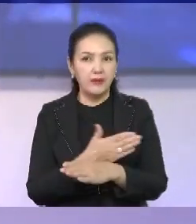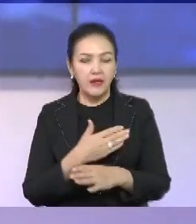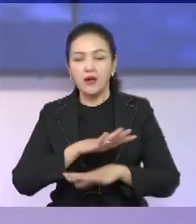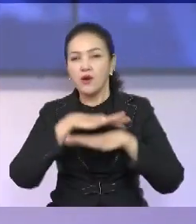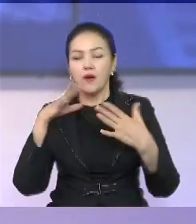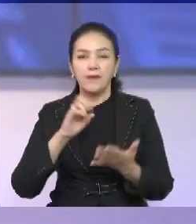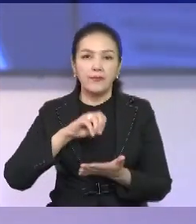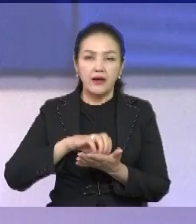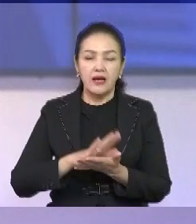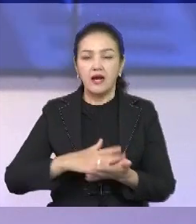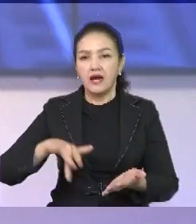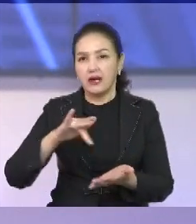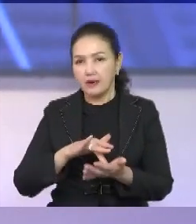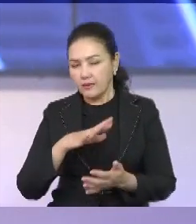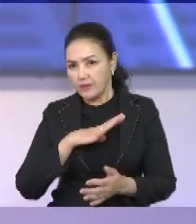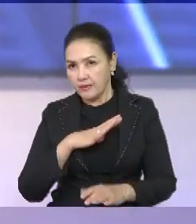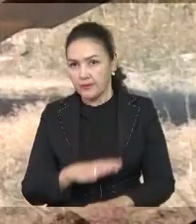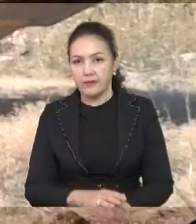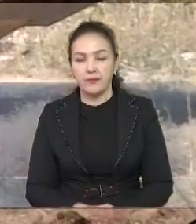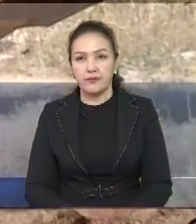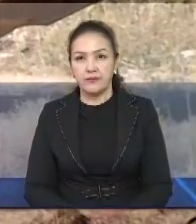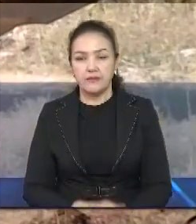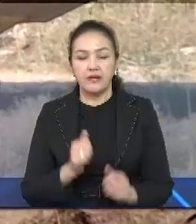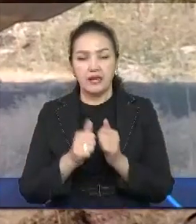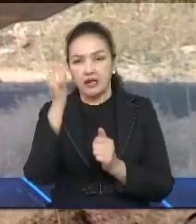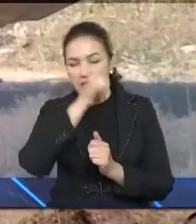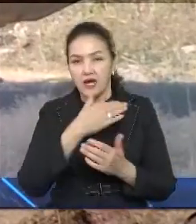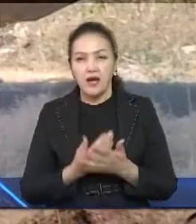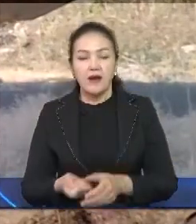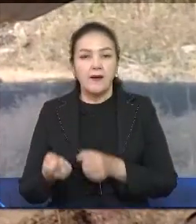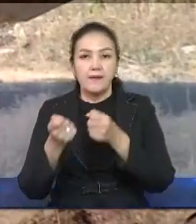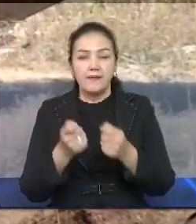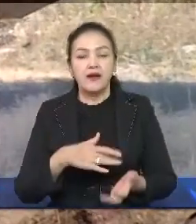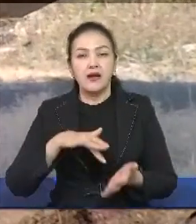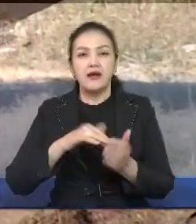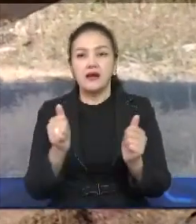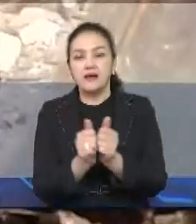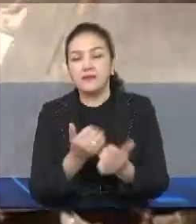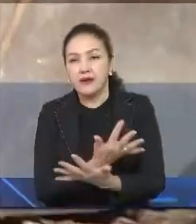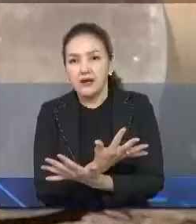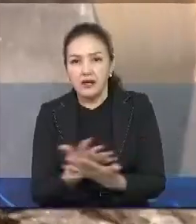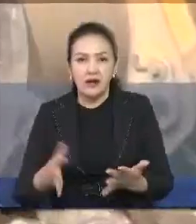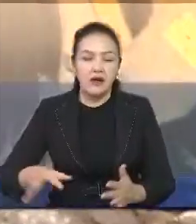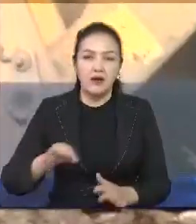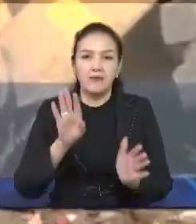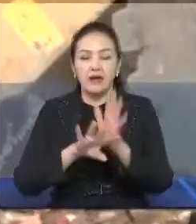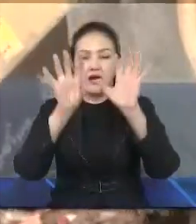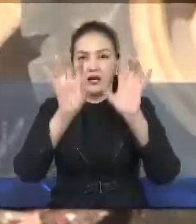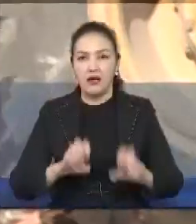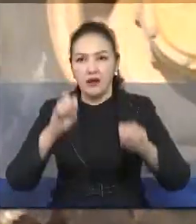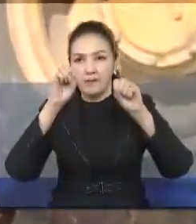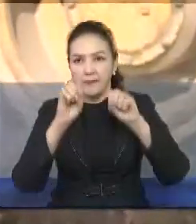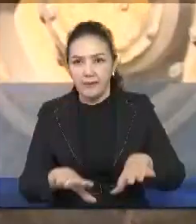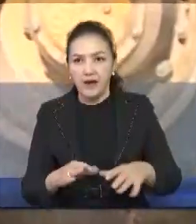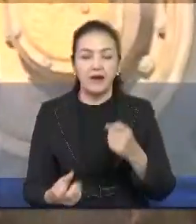көп тіркелгені қала аумағы болып отыр. Жыл сайын ғарыштық түсірілім арқылы қала аумағы мен бірқатар аудандарда заңсыз қоқыс